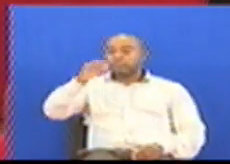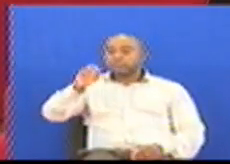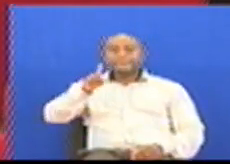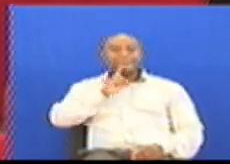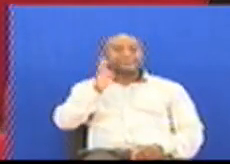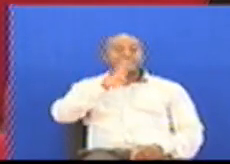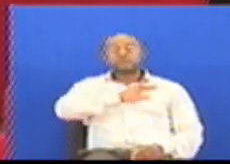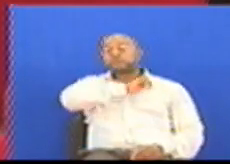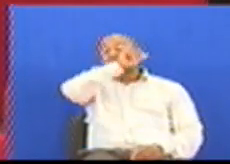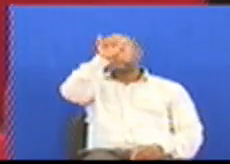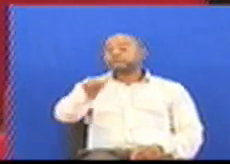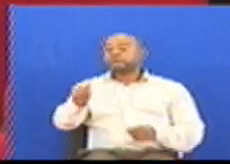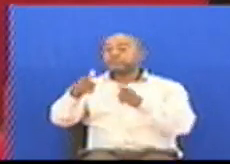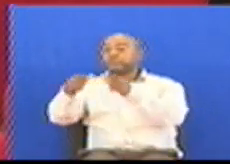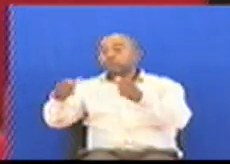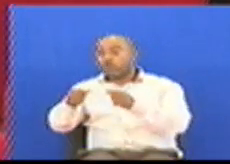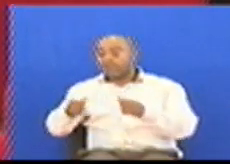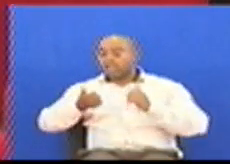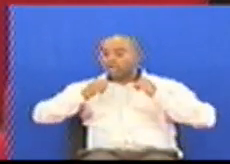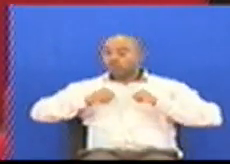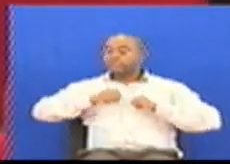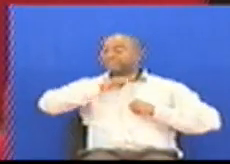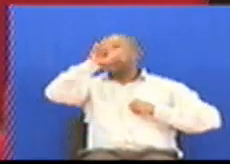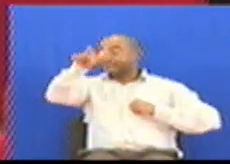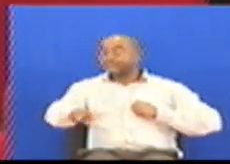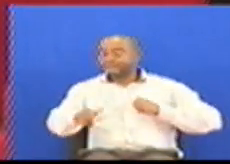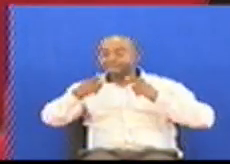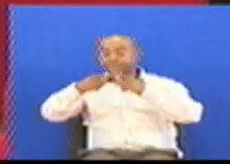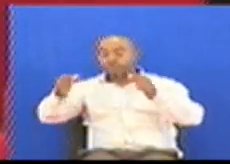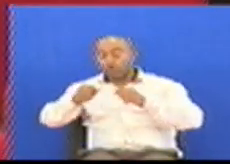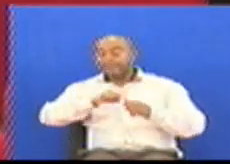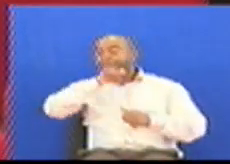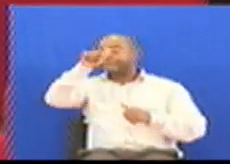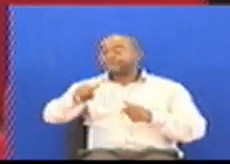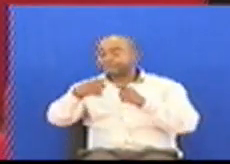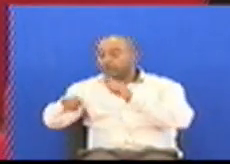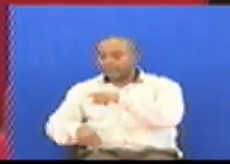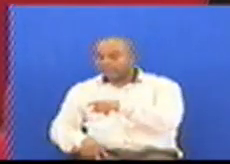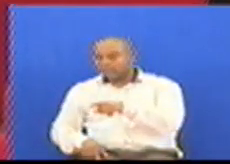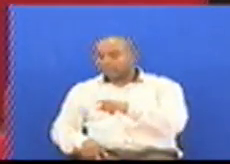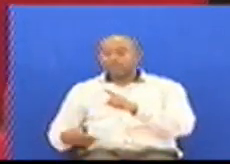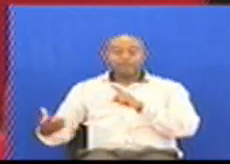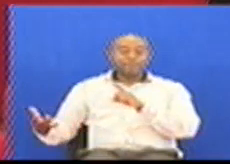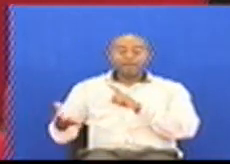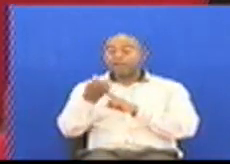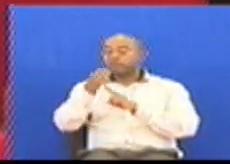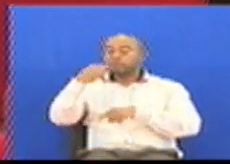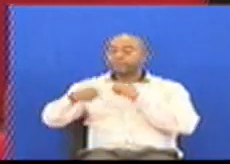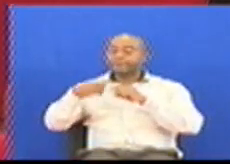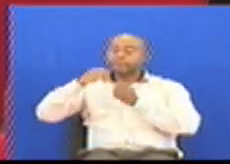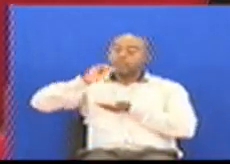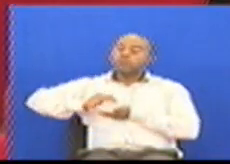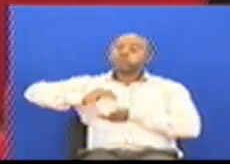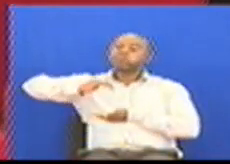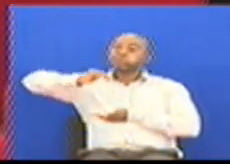wa Kigoma. Watalii wanaingia kila siku, pesa za kigeni zinaingia na pato la taifa linaendelea kutuzwa.